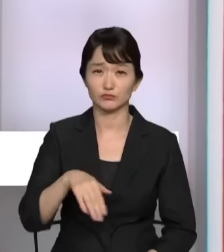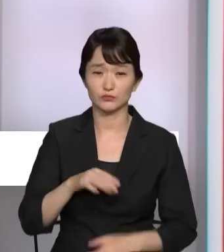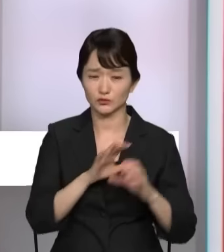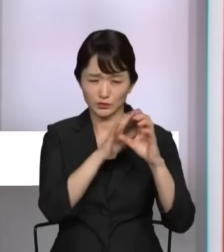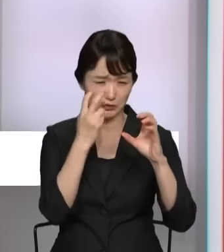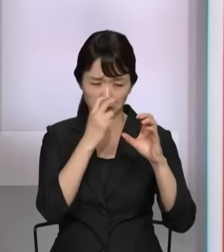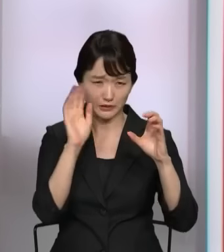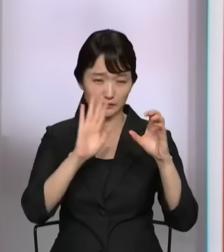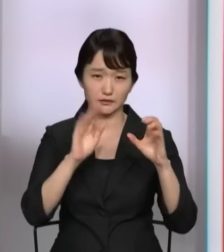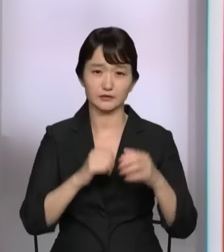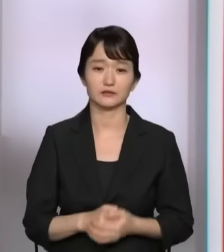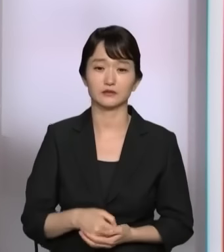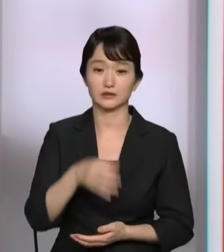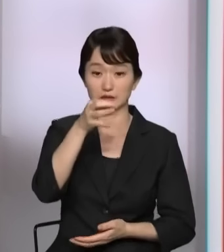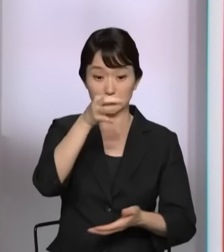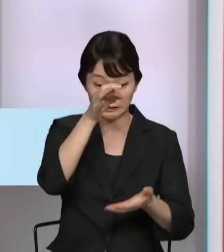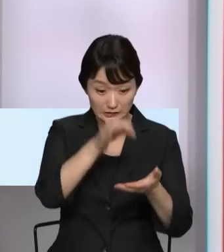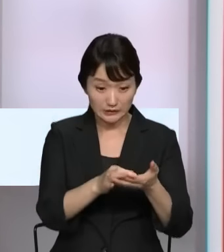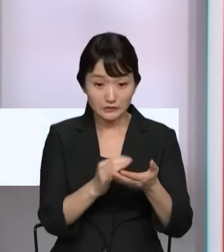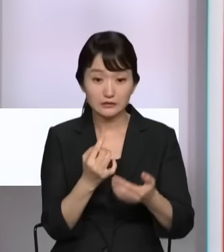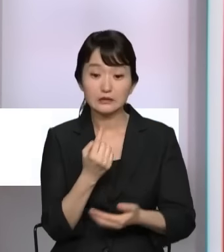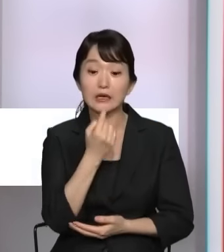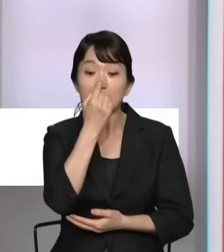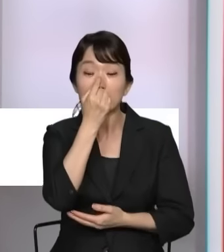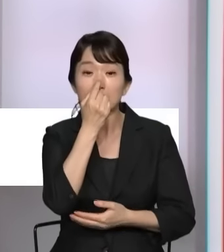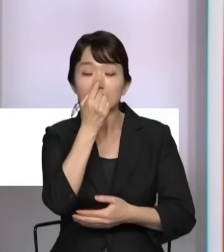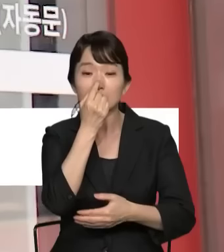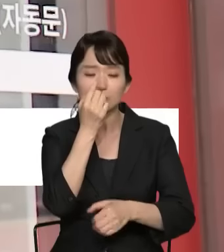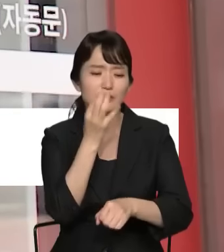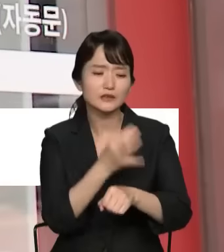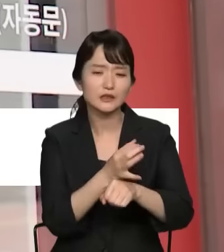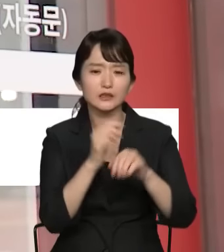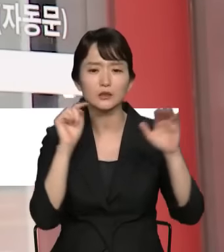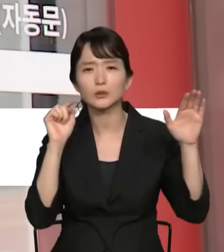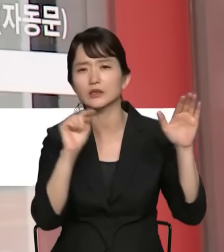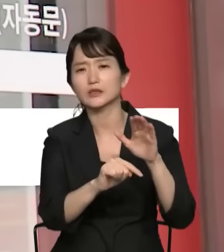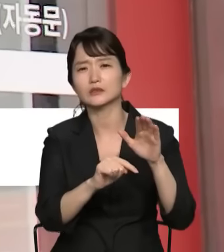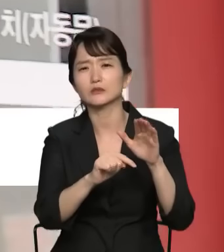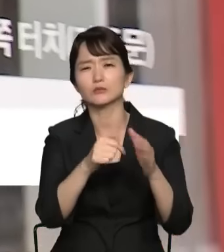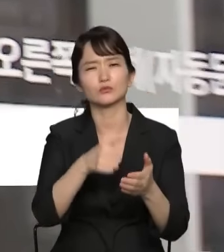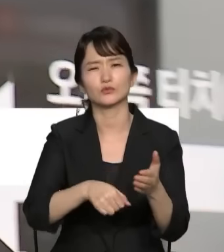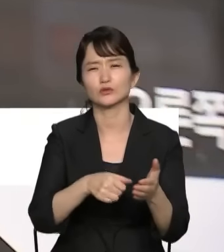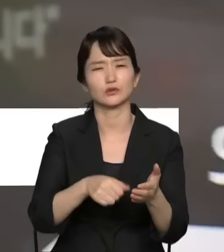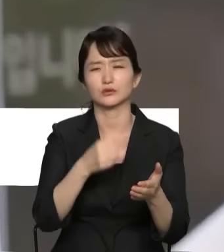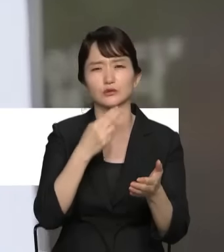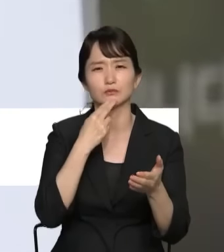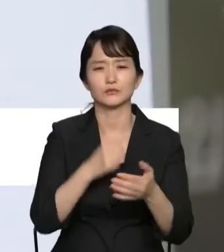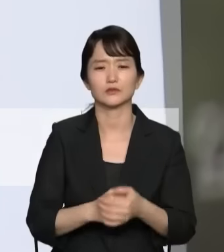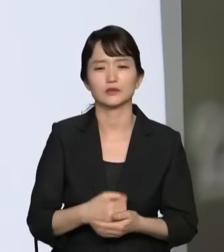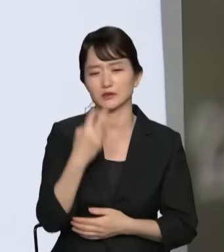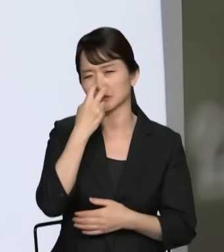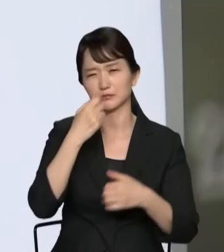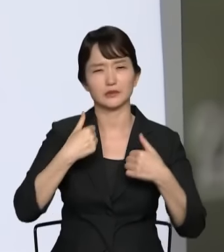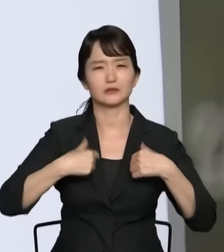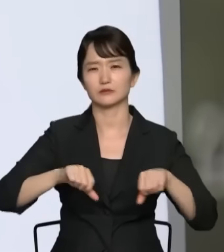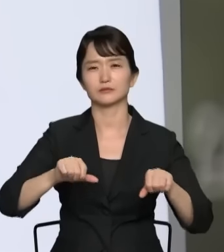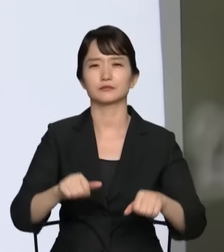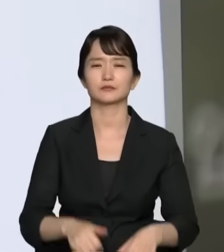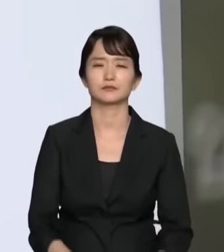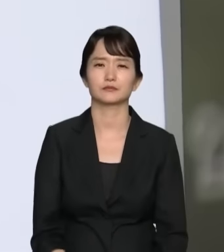병원입니다 가격이 싼 자가 진단 키트를 찾는 사람이 많지만 품절 사태가 벌어지면서 검사 자체를 포기하기도